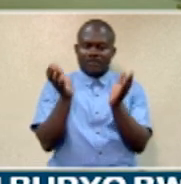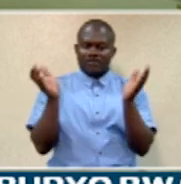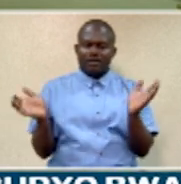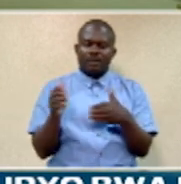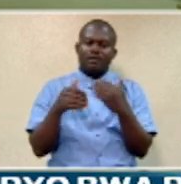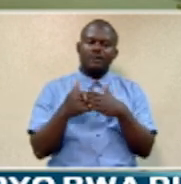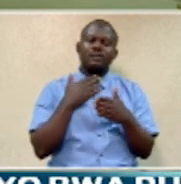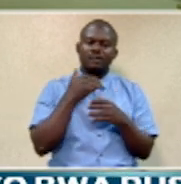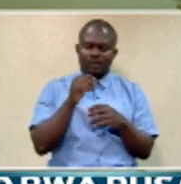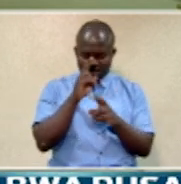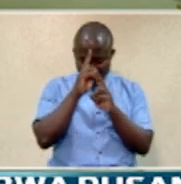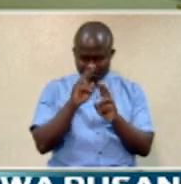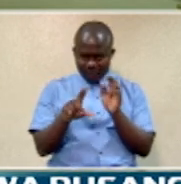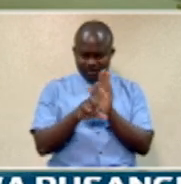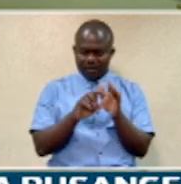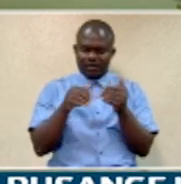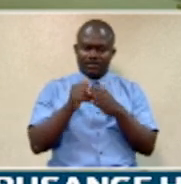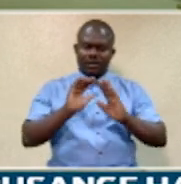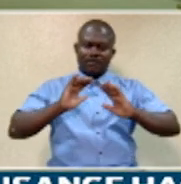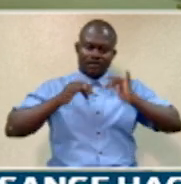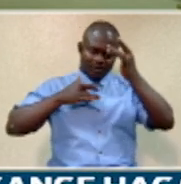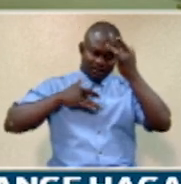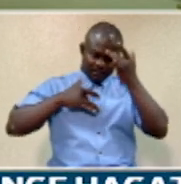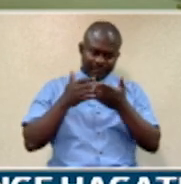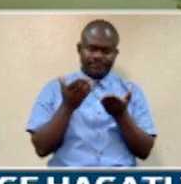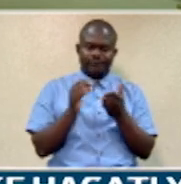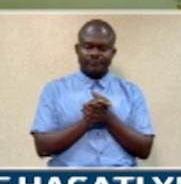tukakurikiza amabwiriza mabwiriza yo kwirinda iki cyorezo